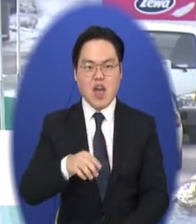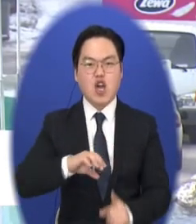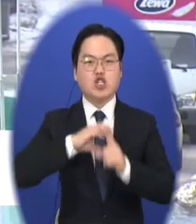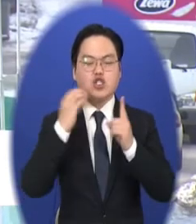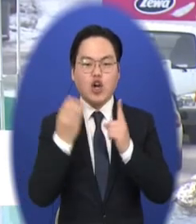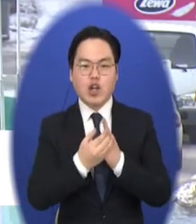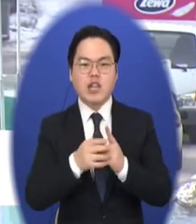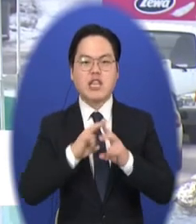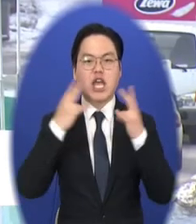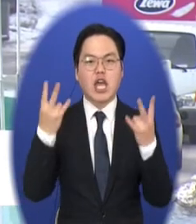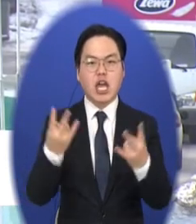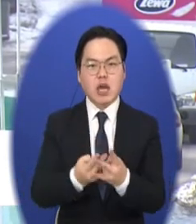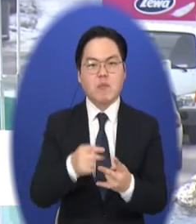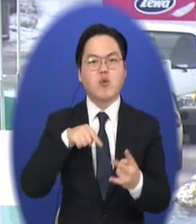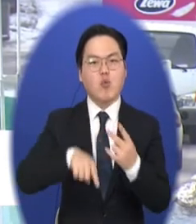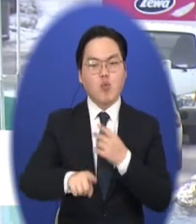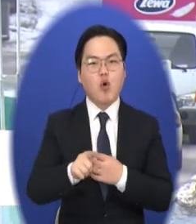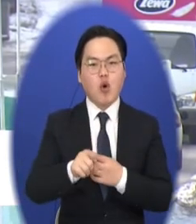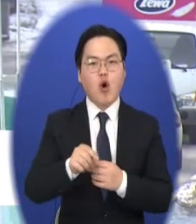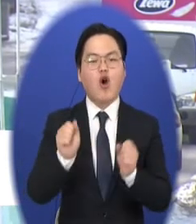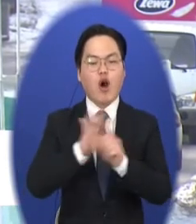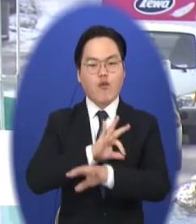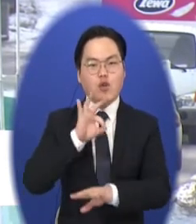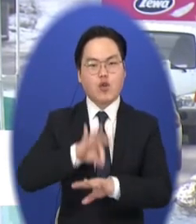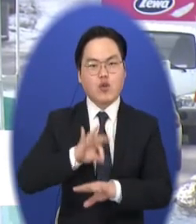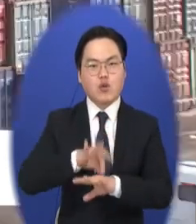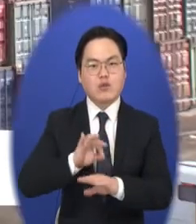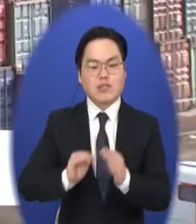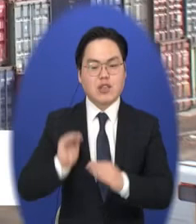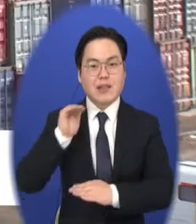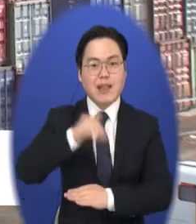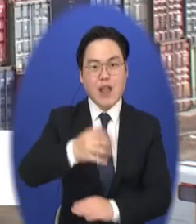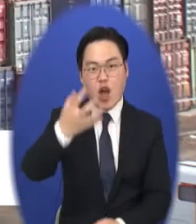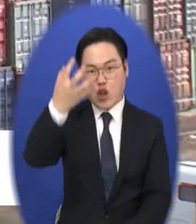нийгмийн харилцааны том сорилт болсон цар тахлыг төр иргэн аж ахуй нэгжин